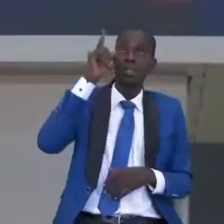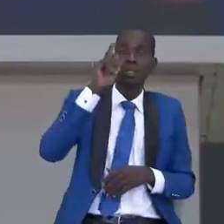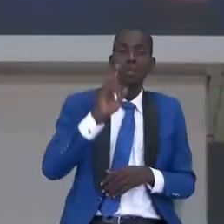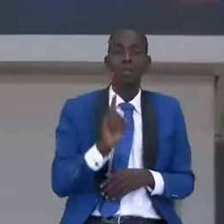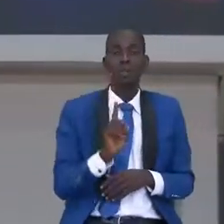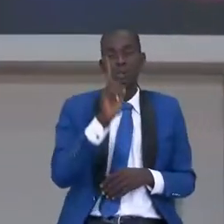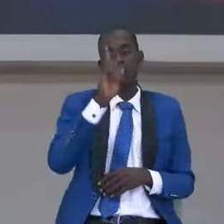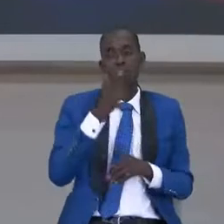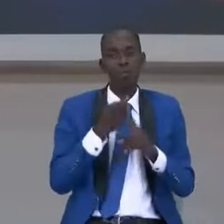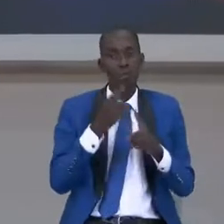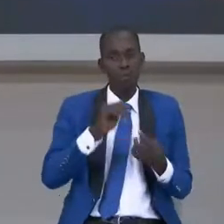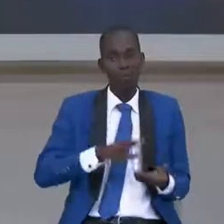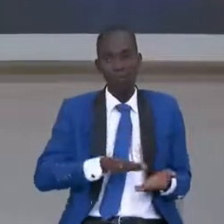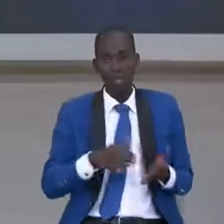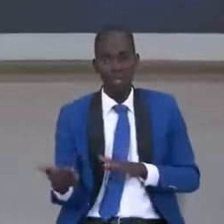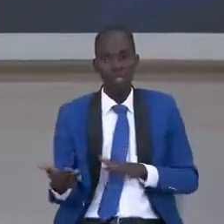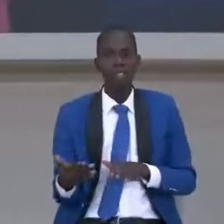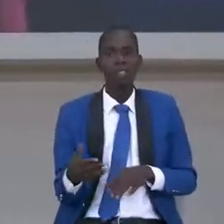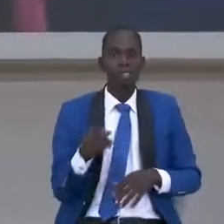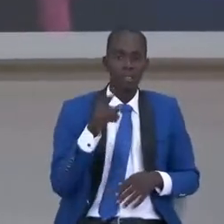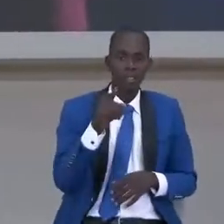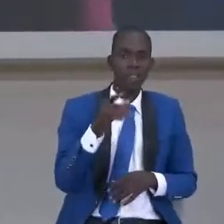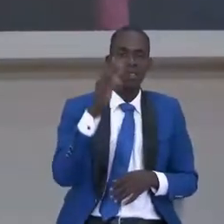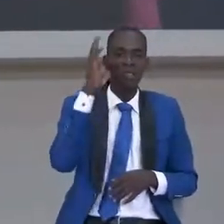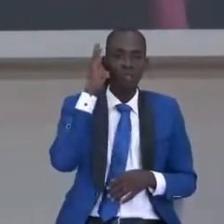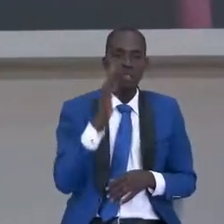seras sauvé.